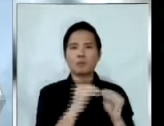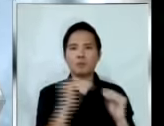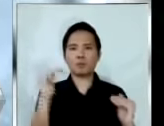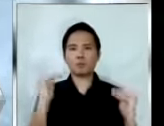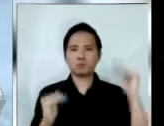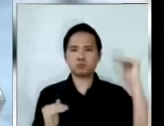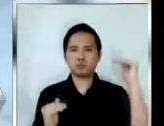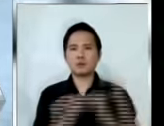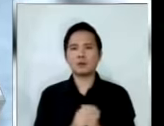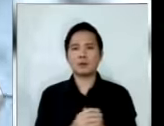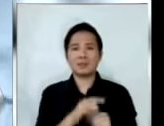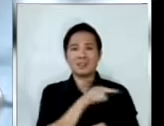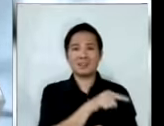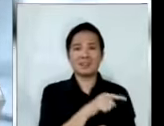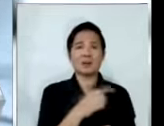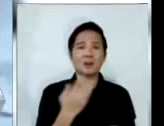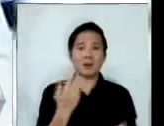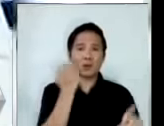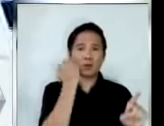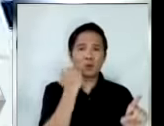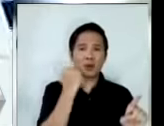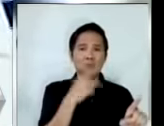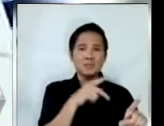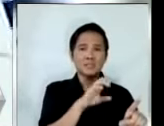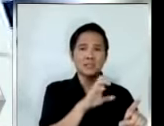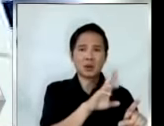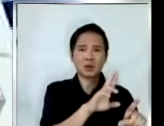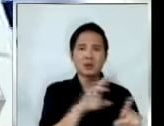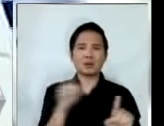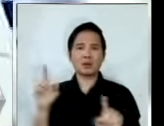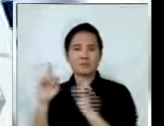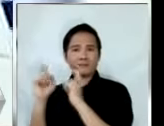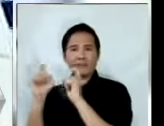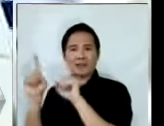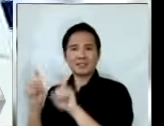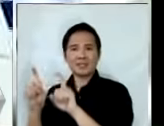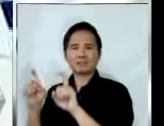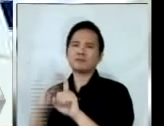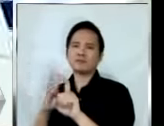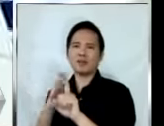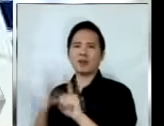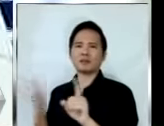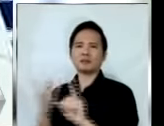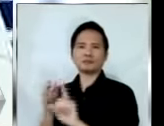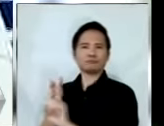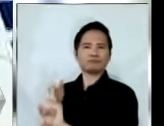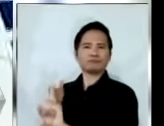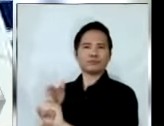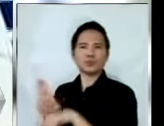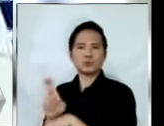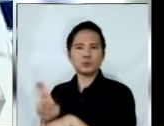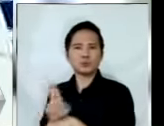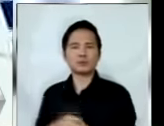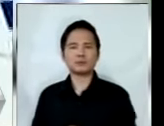ang ginamit noon. Siguro po wala namang lapses. Ang meron po tayo, kakulangan ng testing kits,